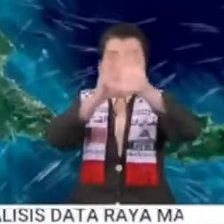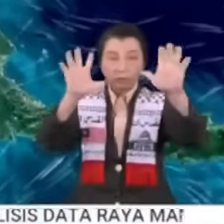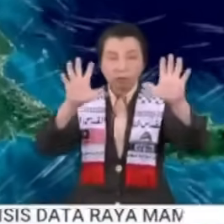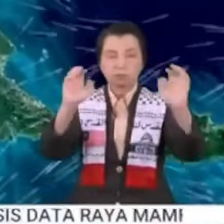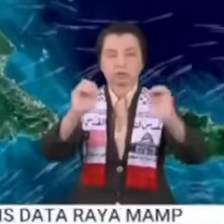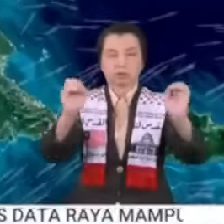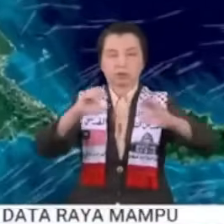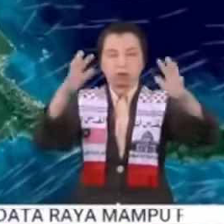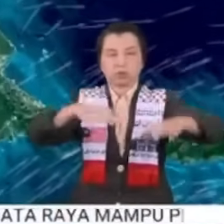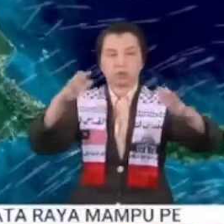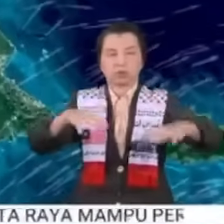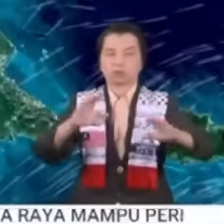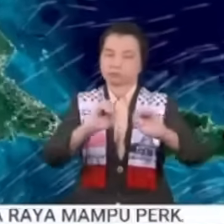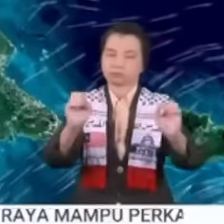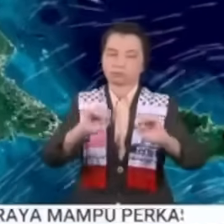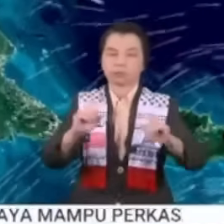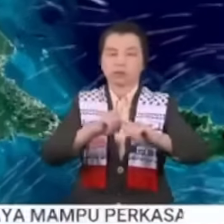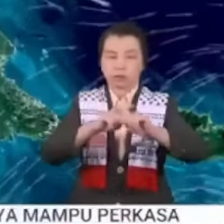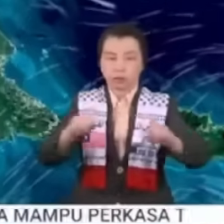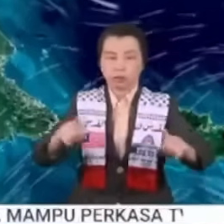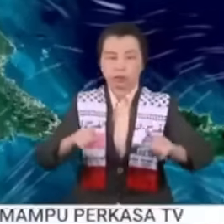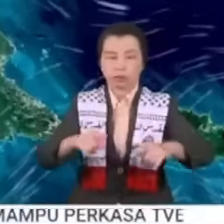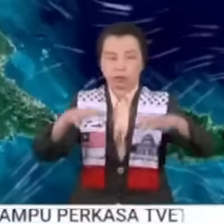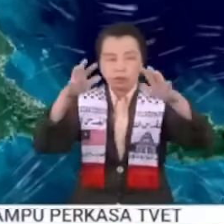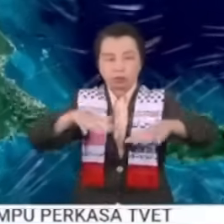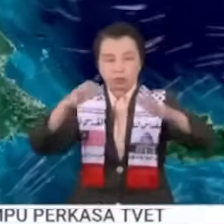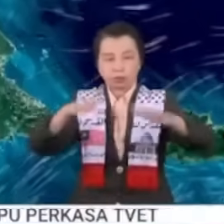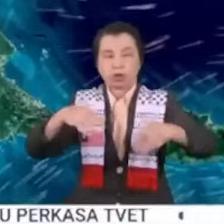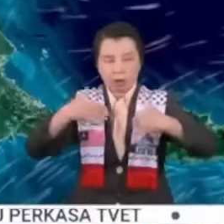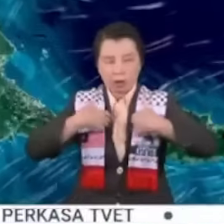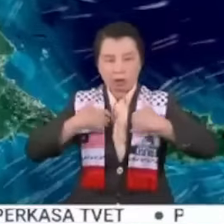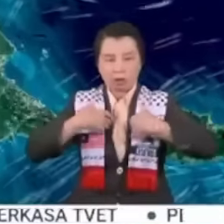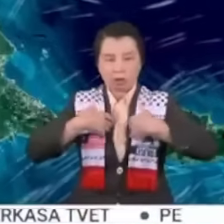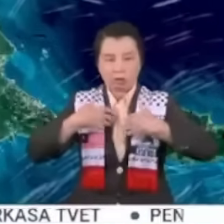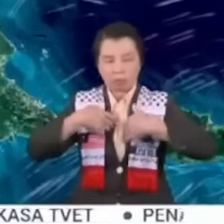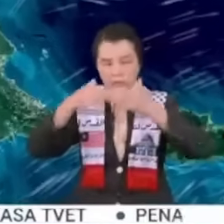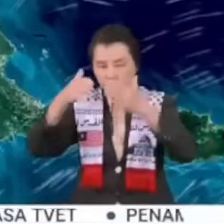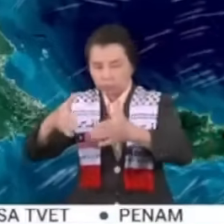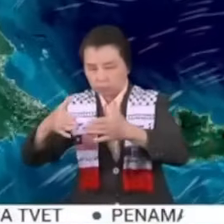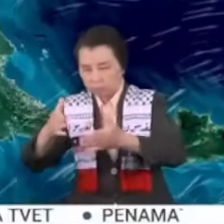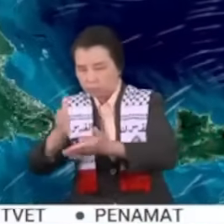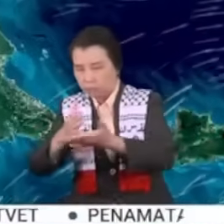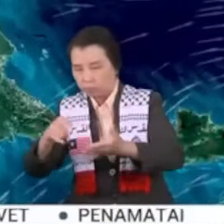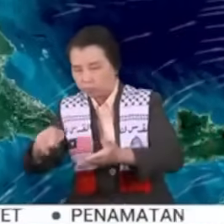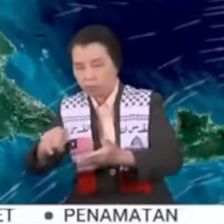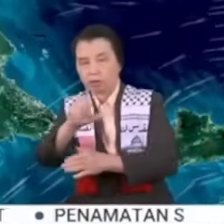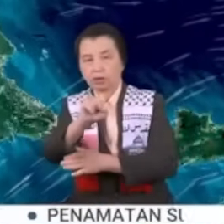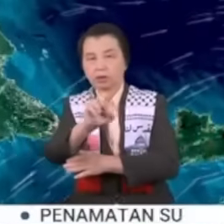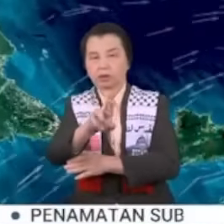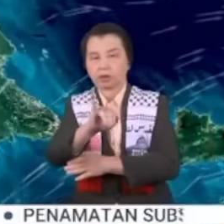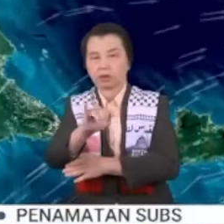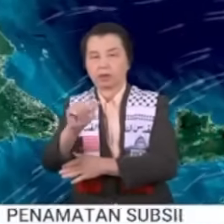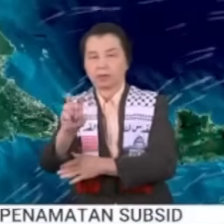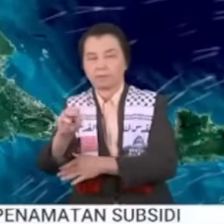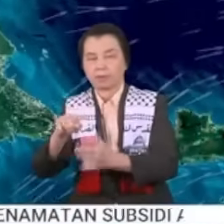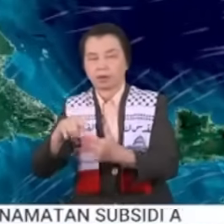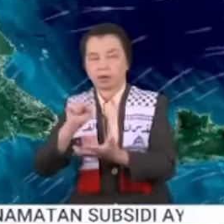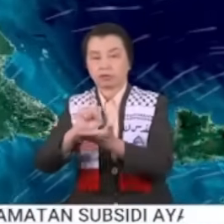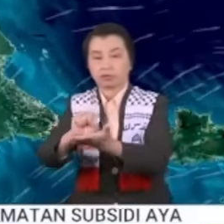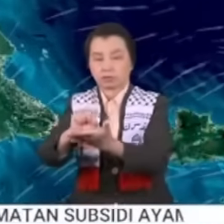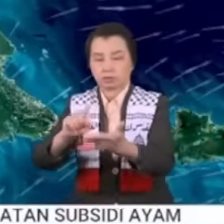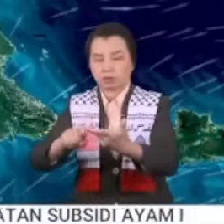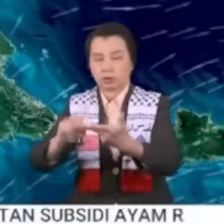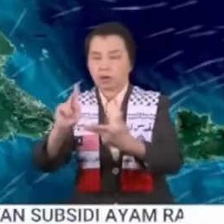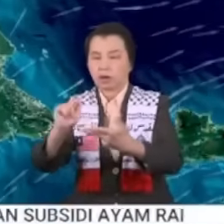Dan Tiada hujan di kebanyakan kawasan namun keadaan cuaca hujan masih lagi dicerap tertun di sekitar di bahagian seri aman Sibu dan juga di